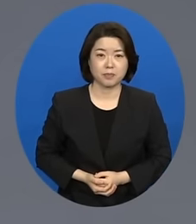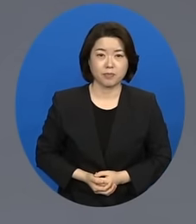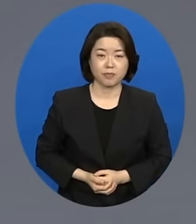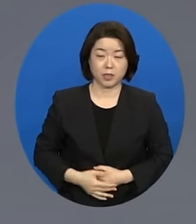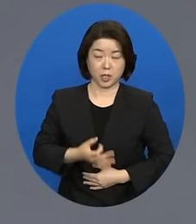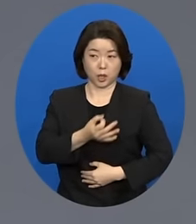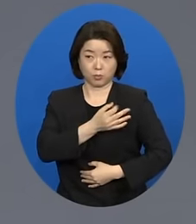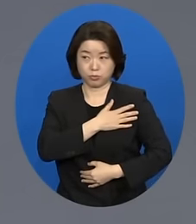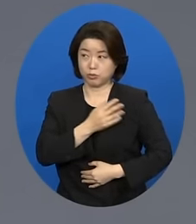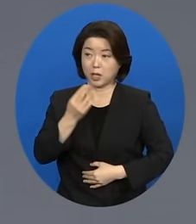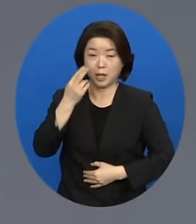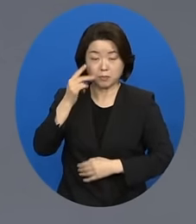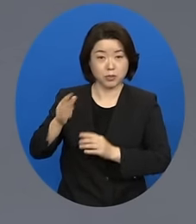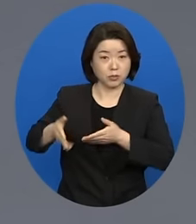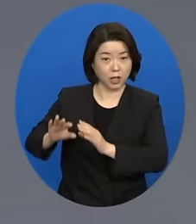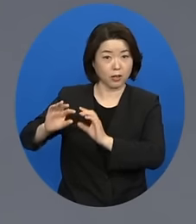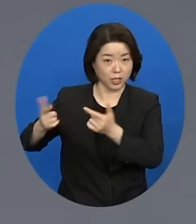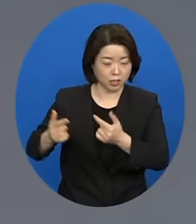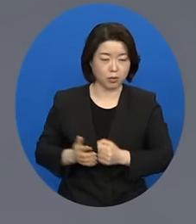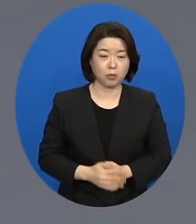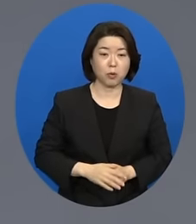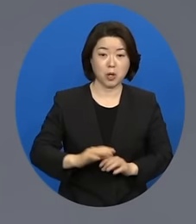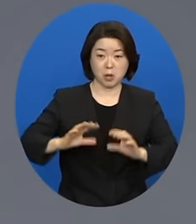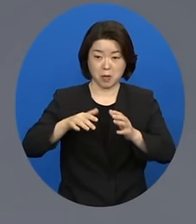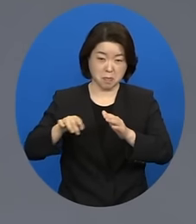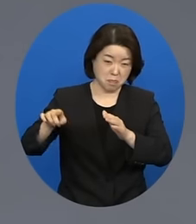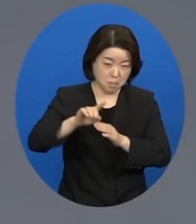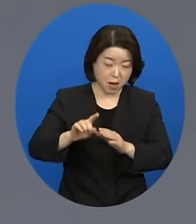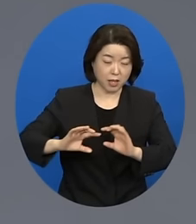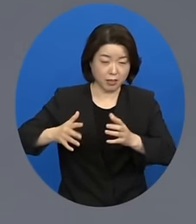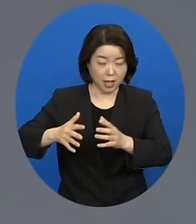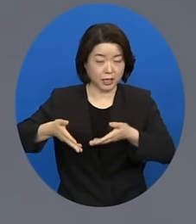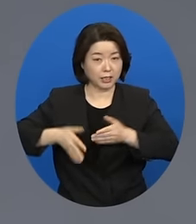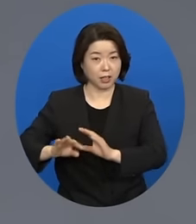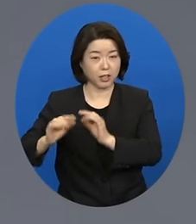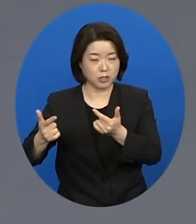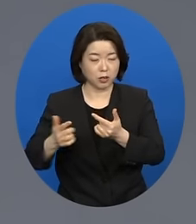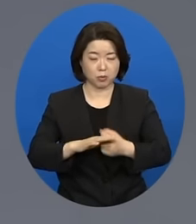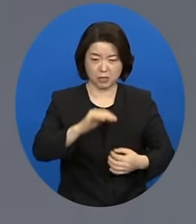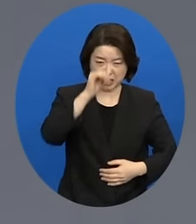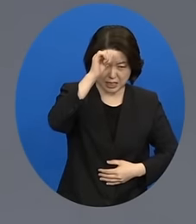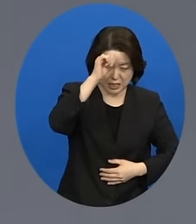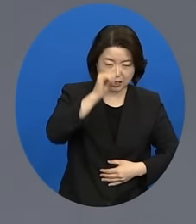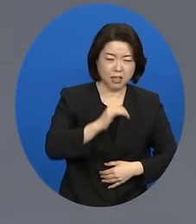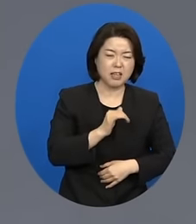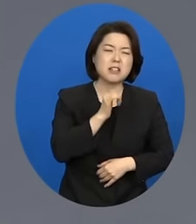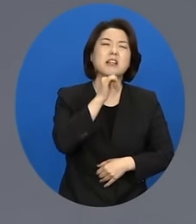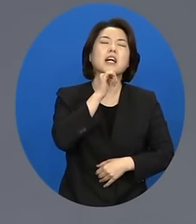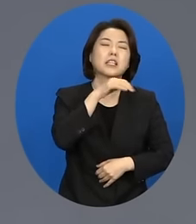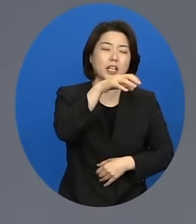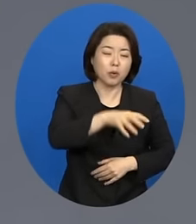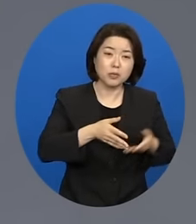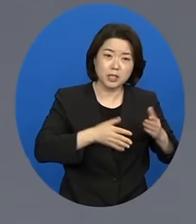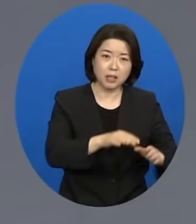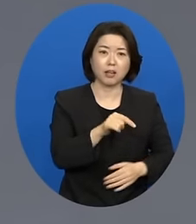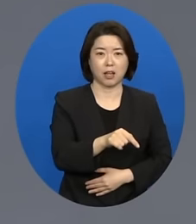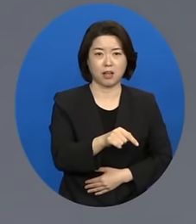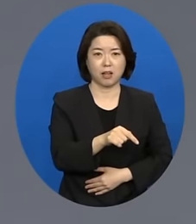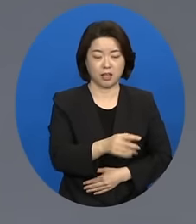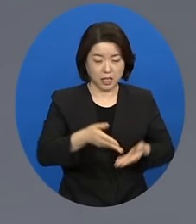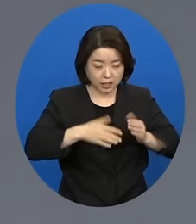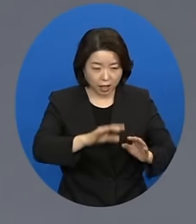미국에서 태어나지 않고 뭐 선진국에서 태어나지 않고 인도의 슬럼에서 태어났는가, 이 태어난 것 자체가 오답인